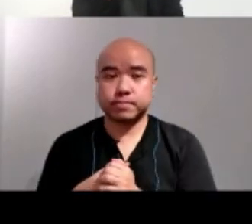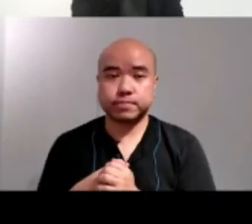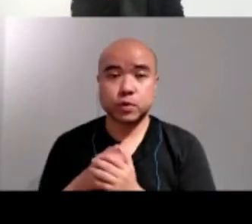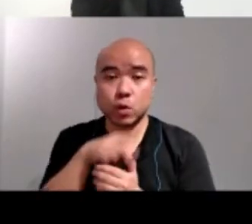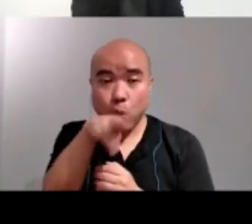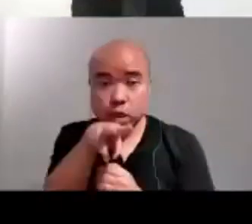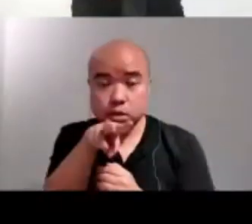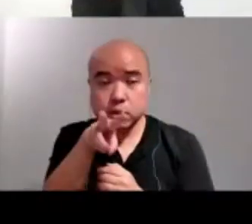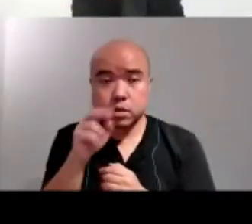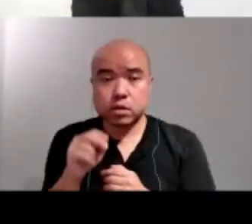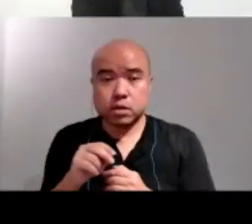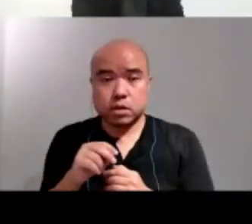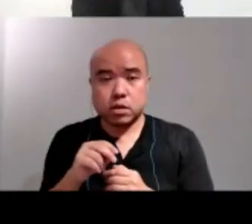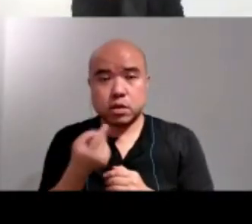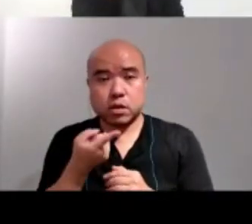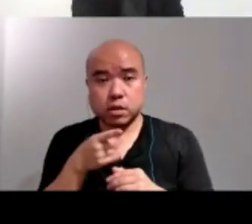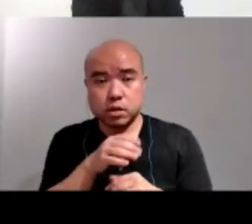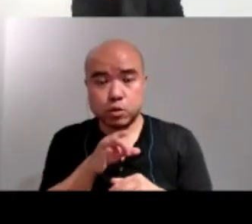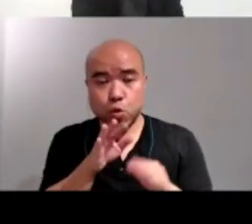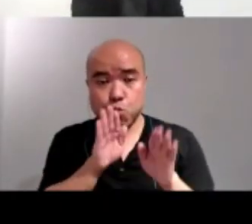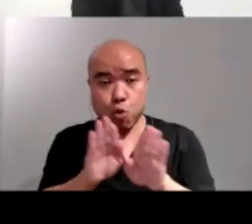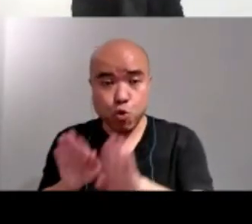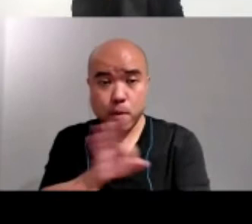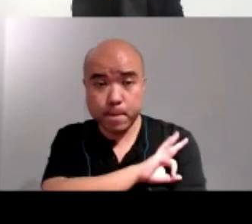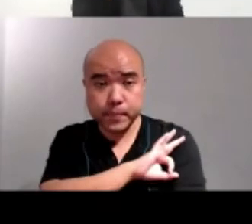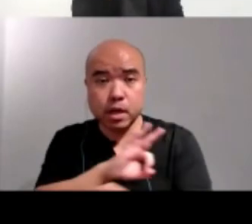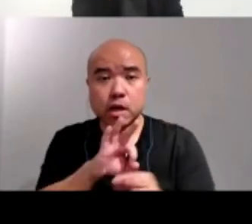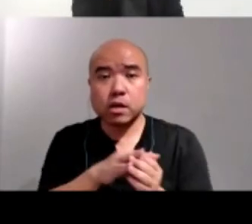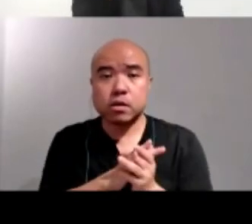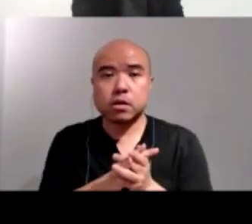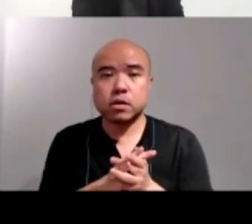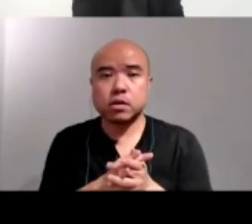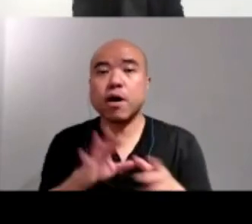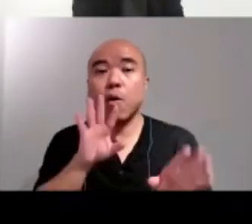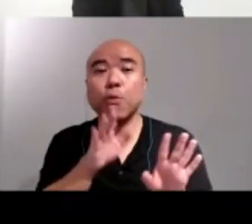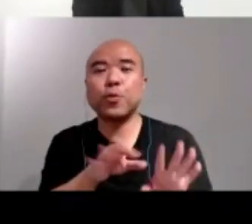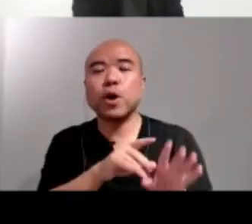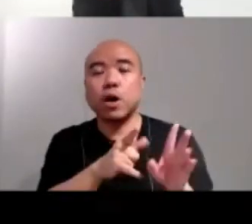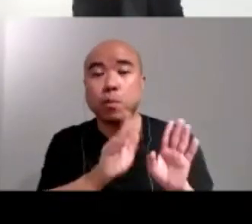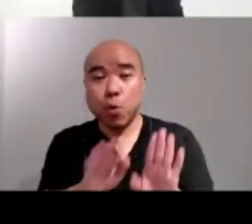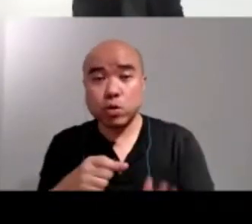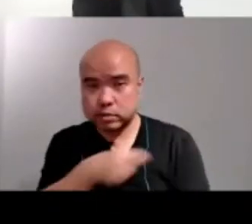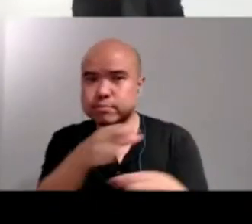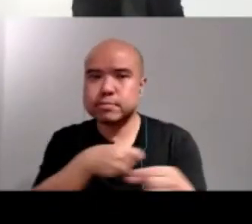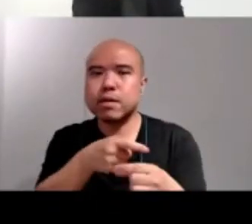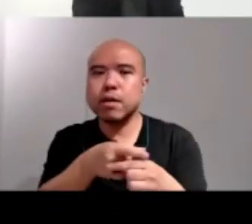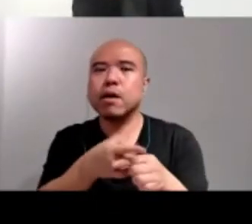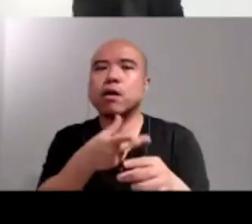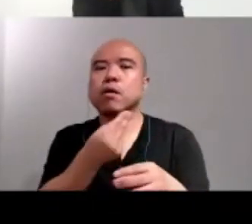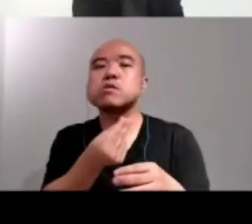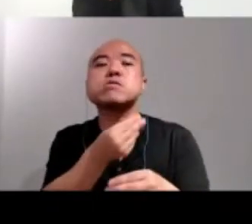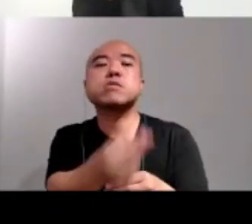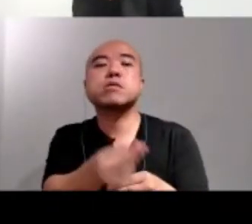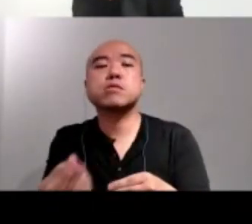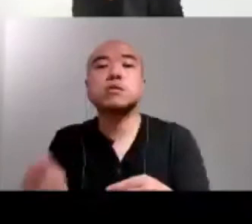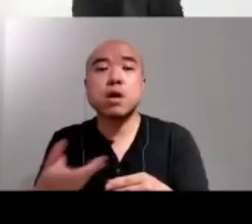一些對於我們改造當中是能夠提到建議、提到資助的一些機構，包括油漆啊、